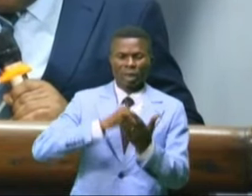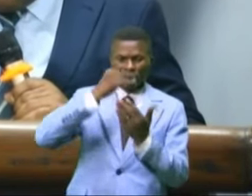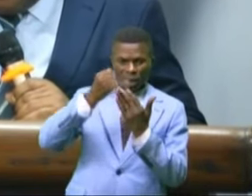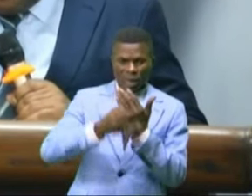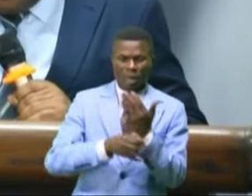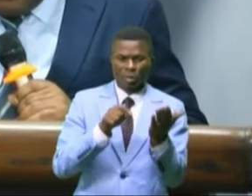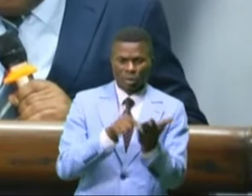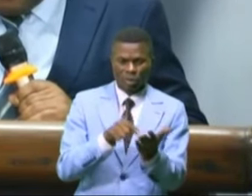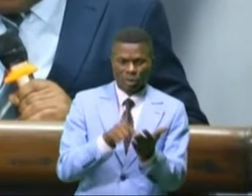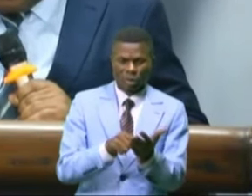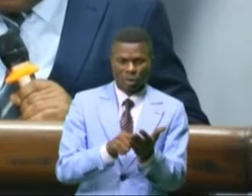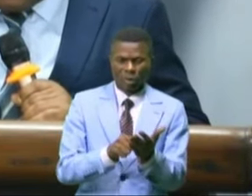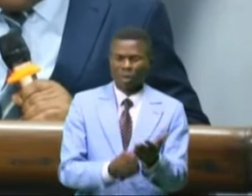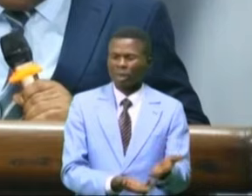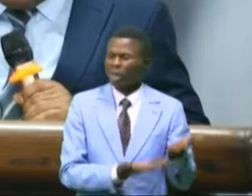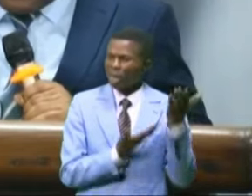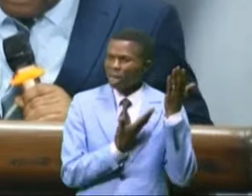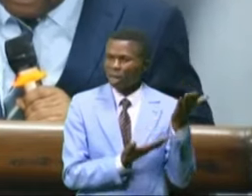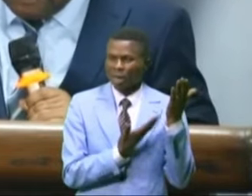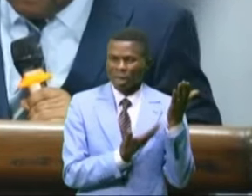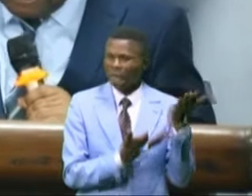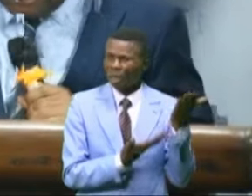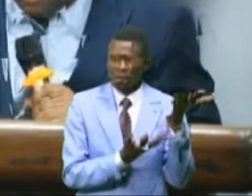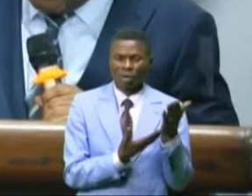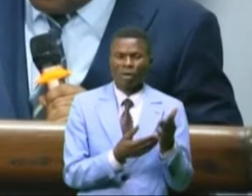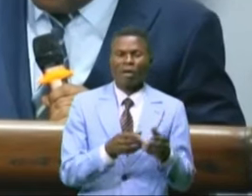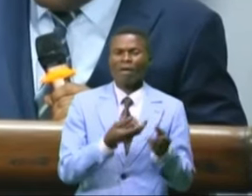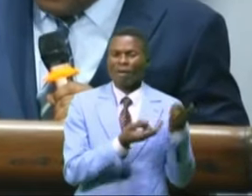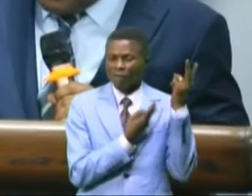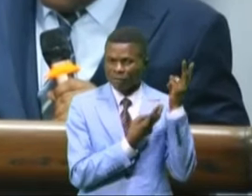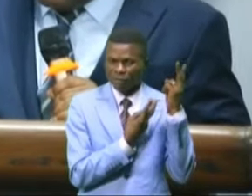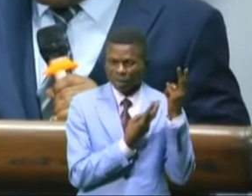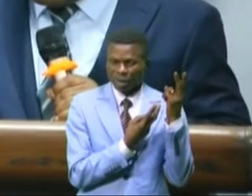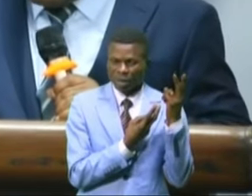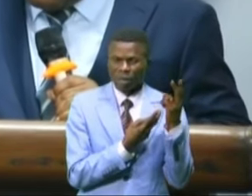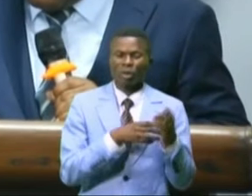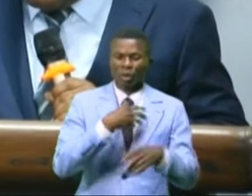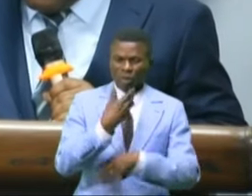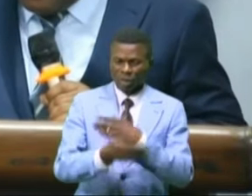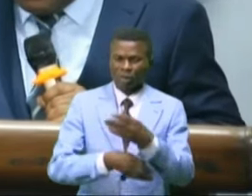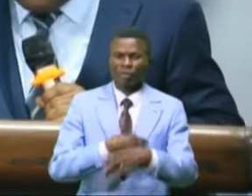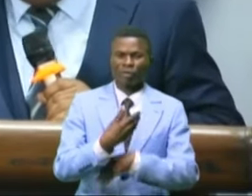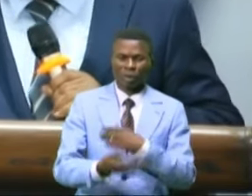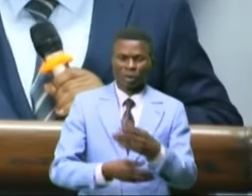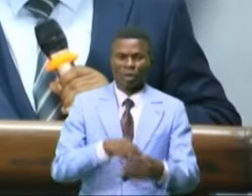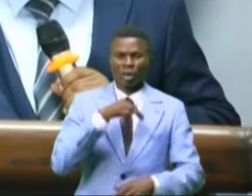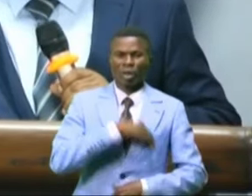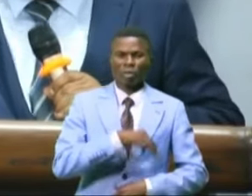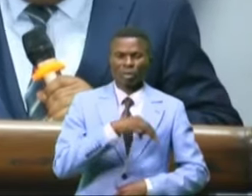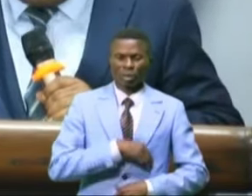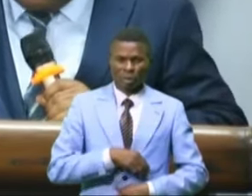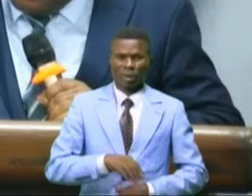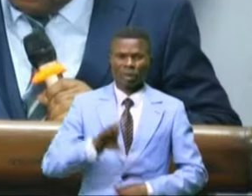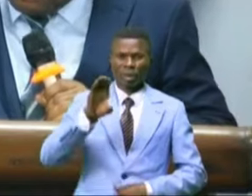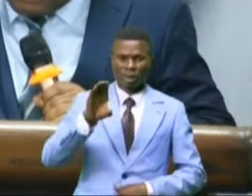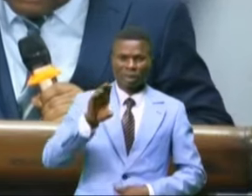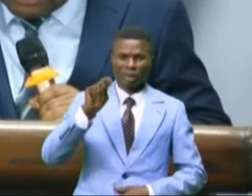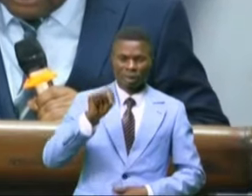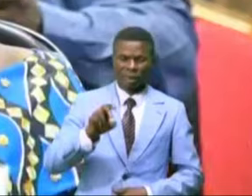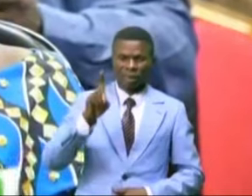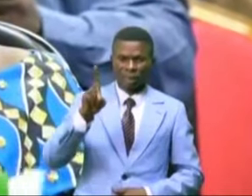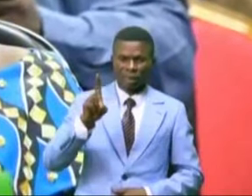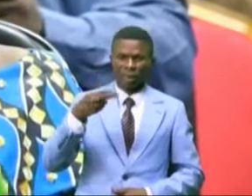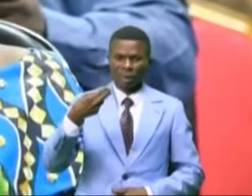donc d'une importance considérable dans la réalisation de la mission de la